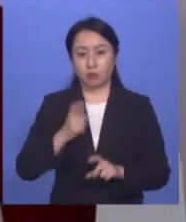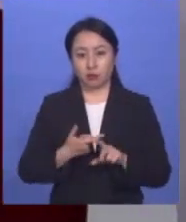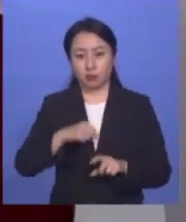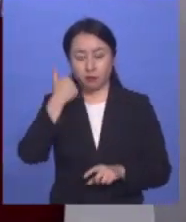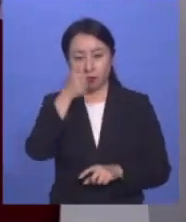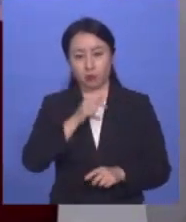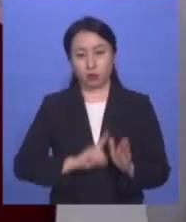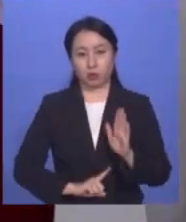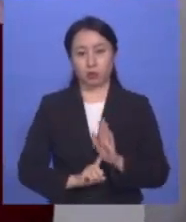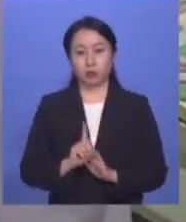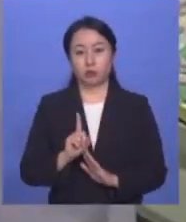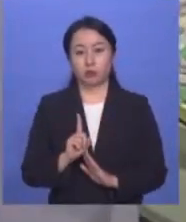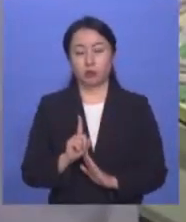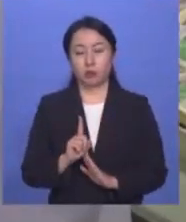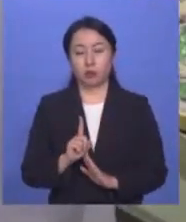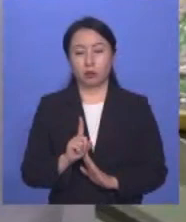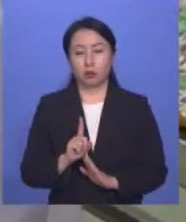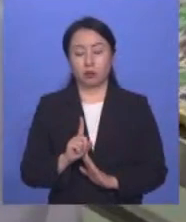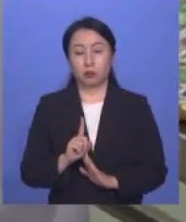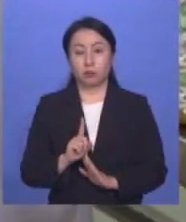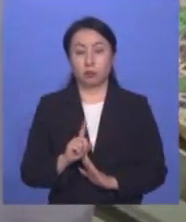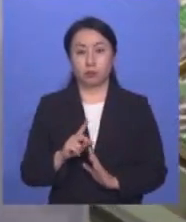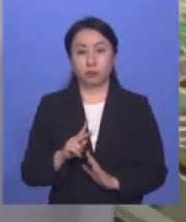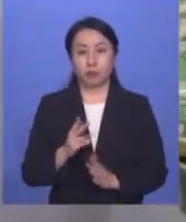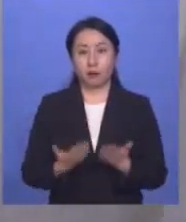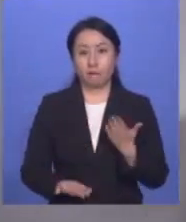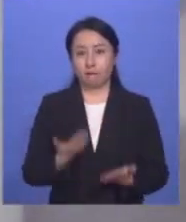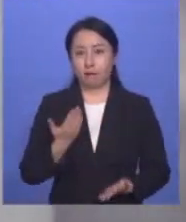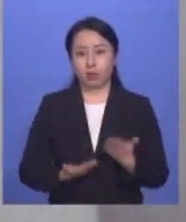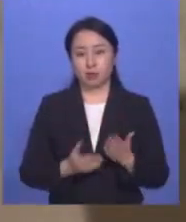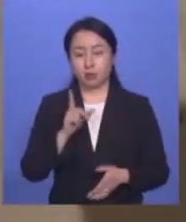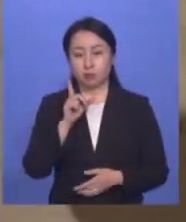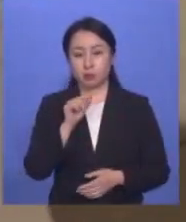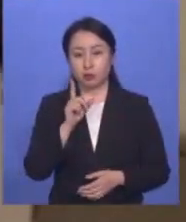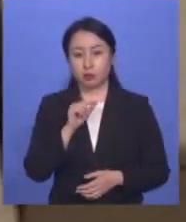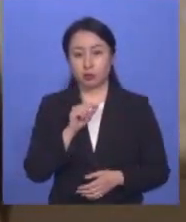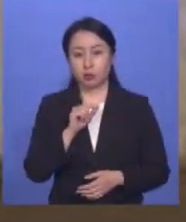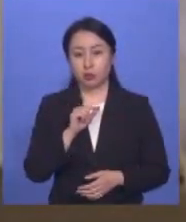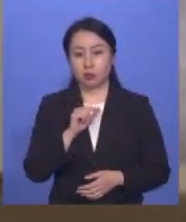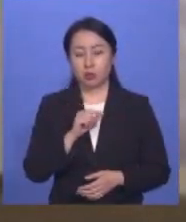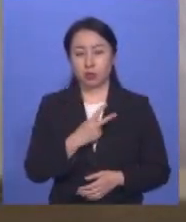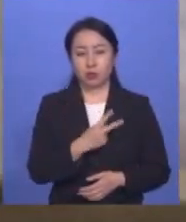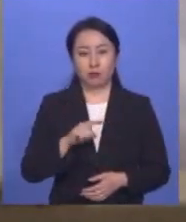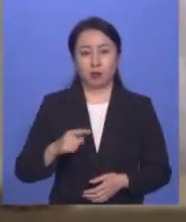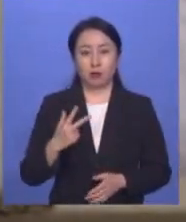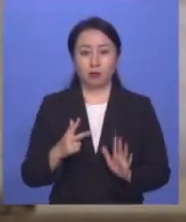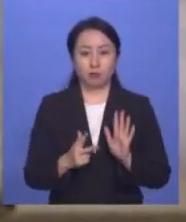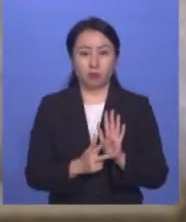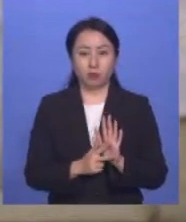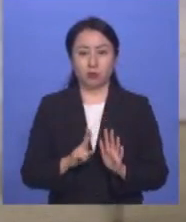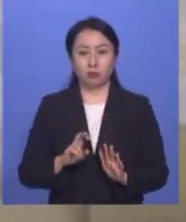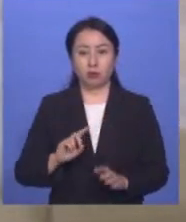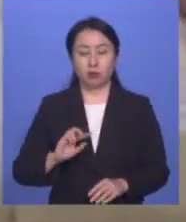году запуск у нас. Средний вес птицы выходит с птичников где-то 2,8 килограмм.